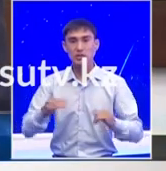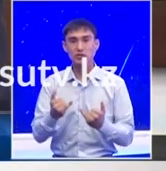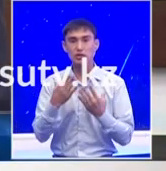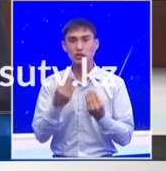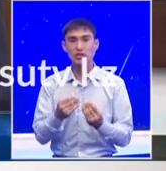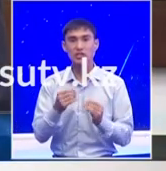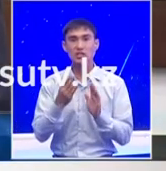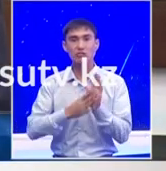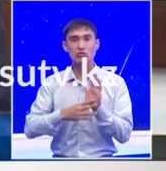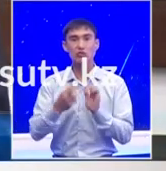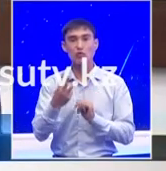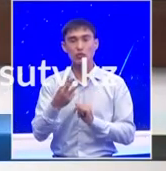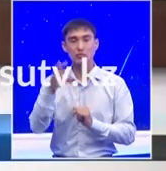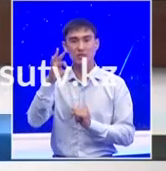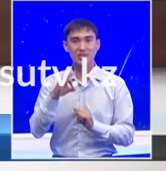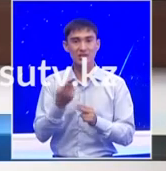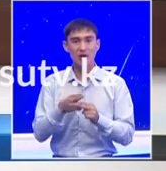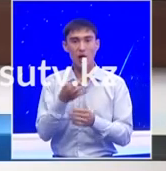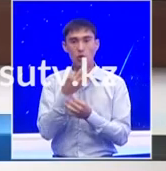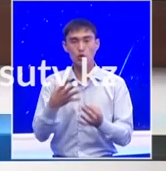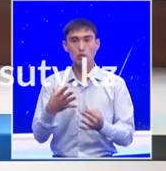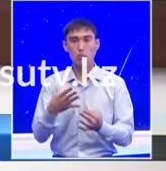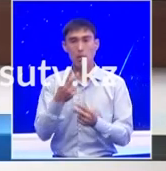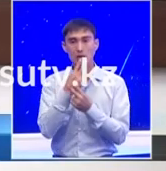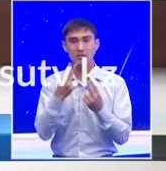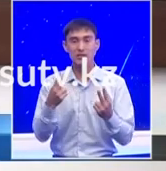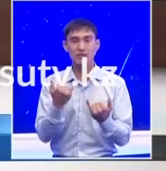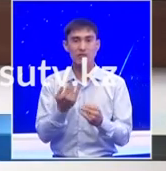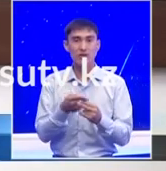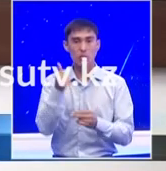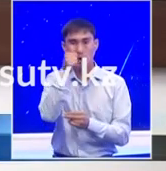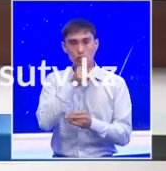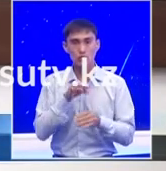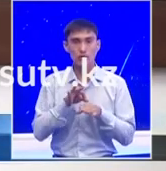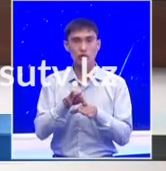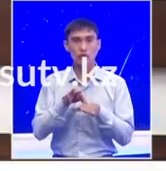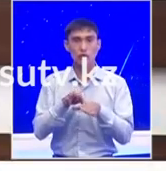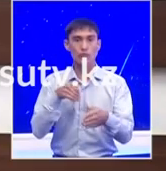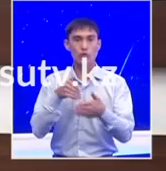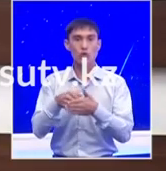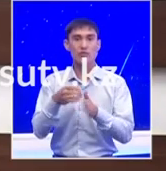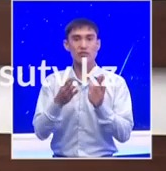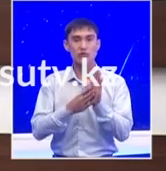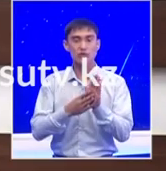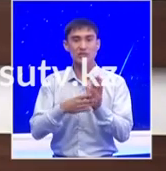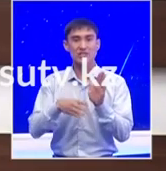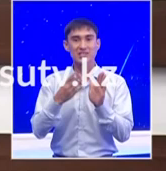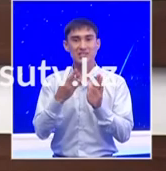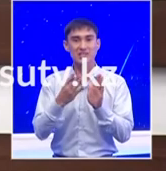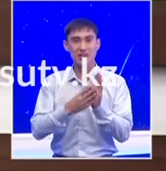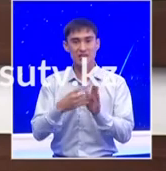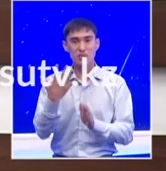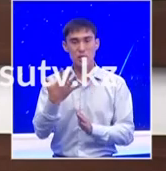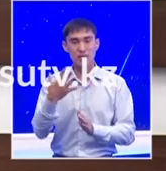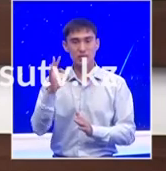составляет 98,3%. Это хороший показатель. Вот в этом году доведем до 99,5%. Потому что каждый год